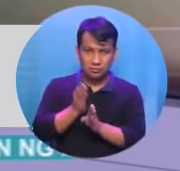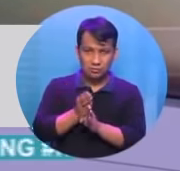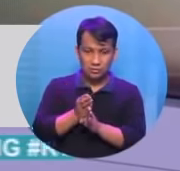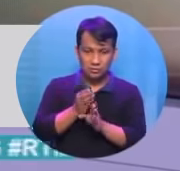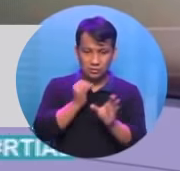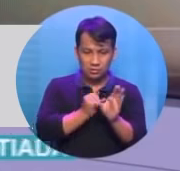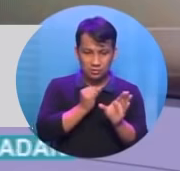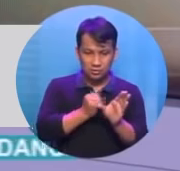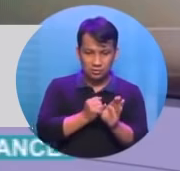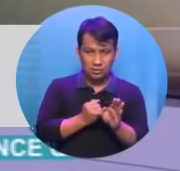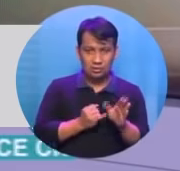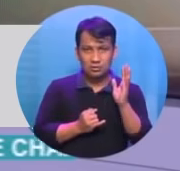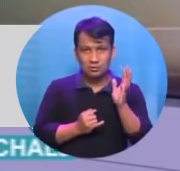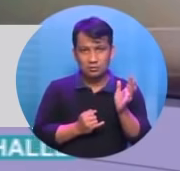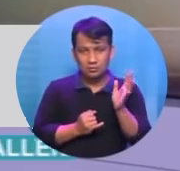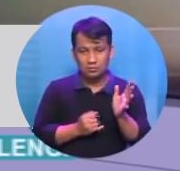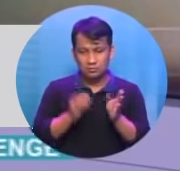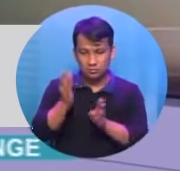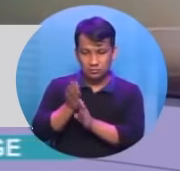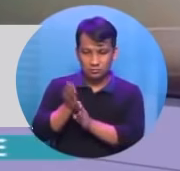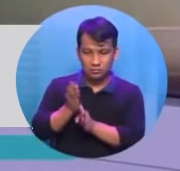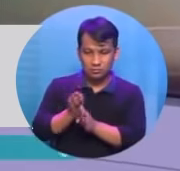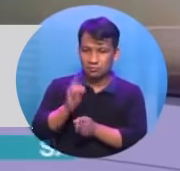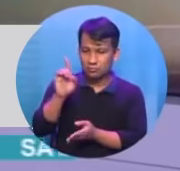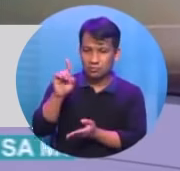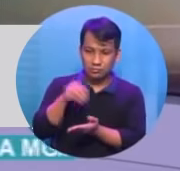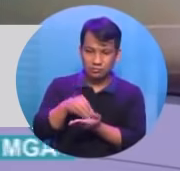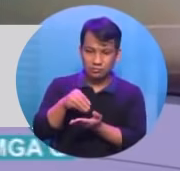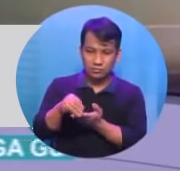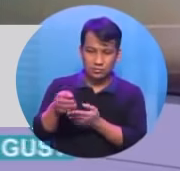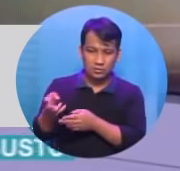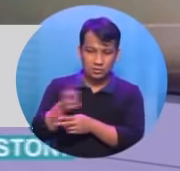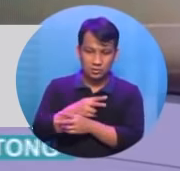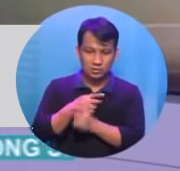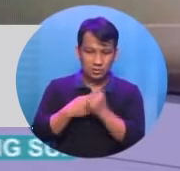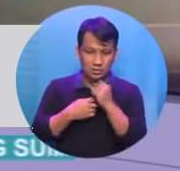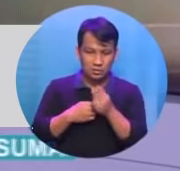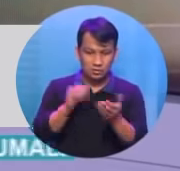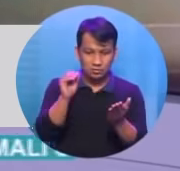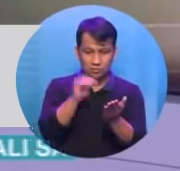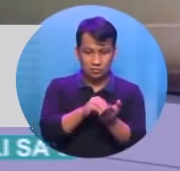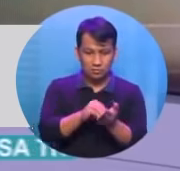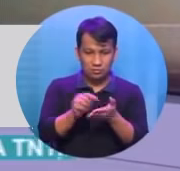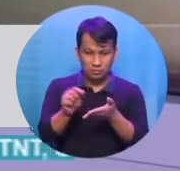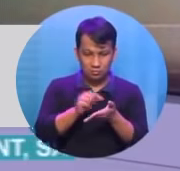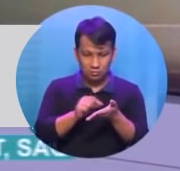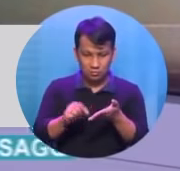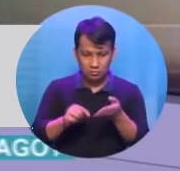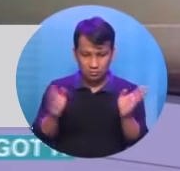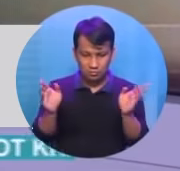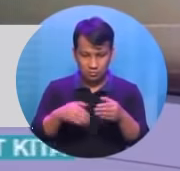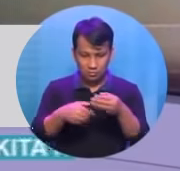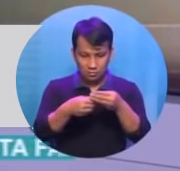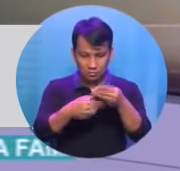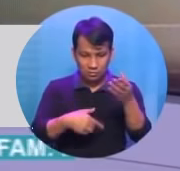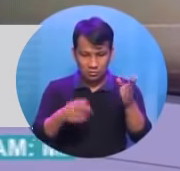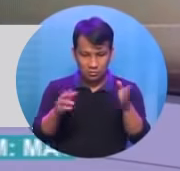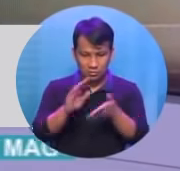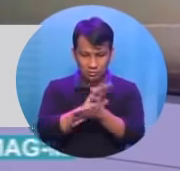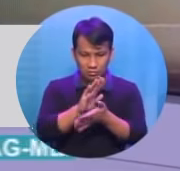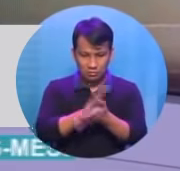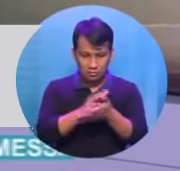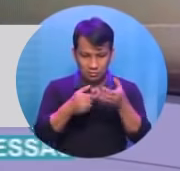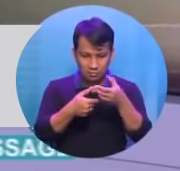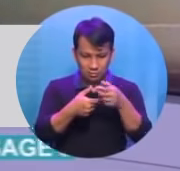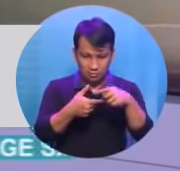jeep, parang 50,000 lang. Tapos yung bus, 1 million. Tapos sinulatan siya sa maliit na papel, sir.